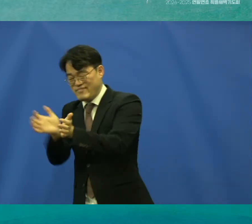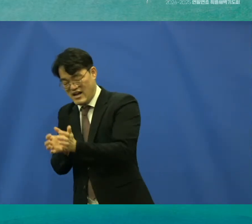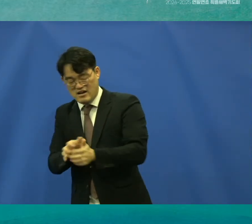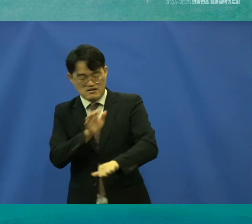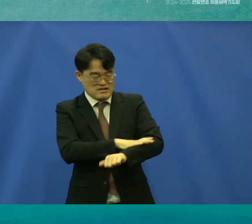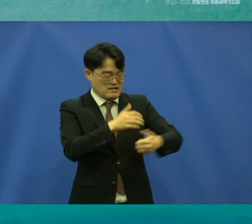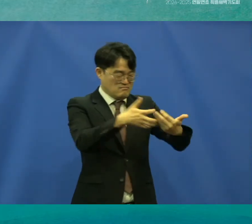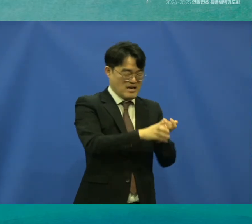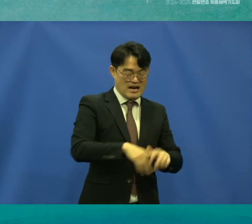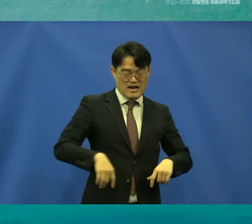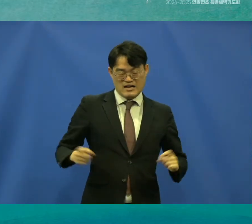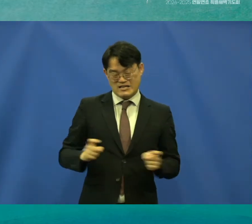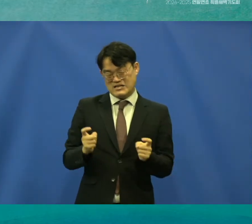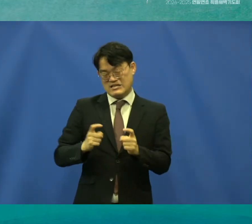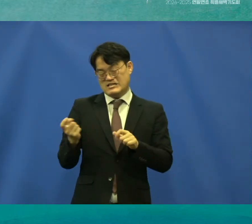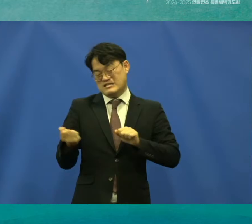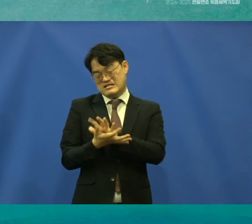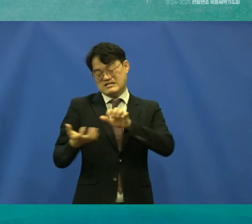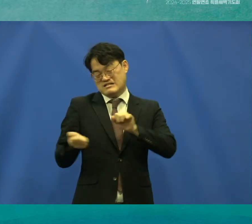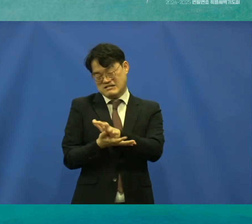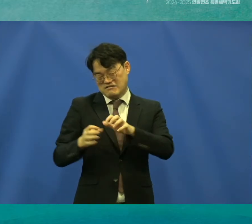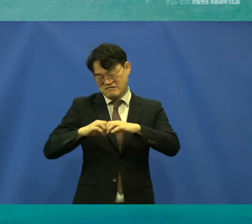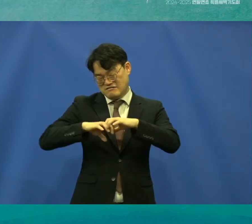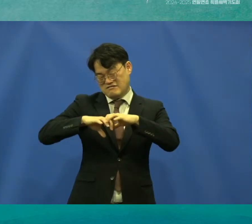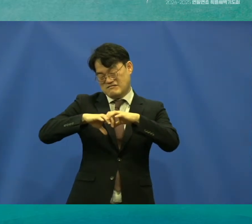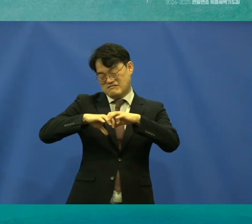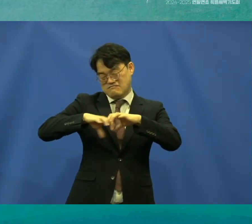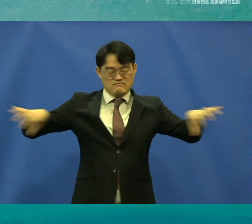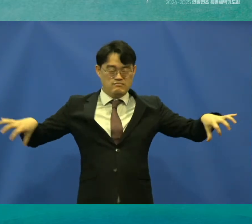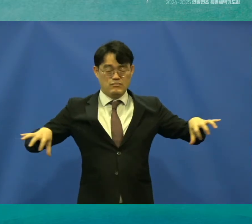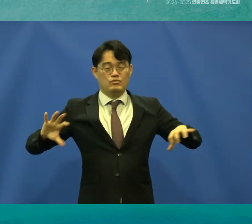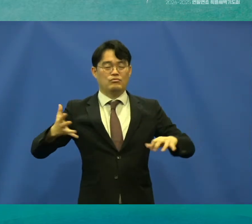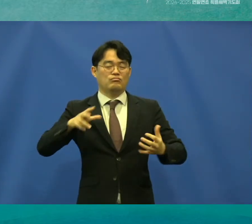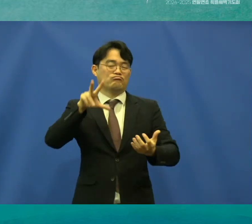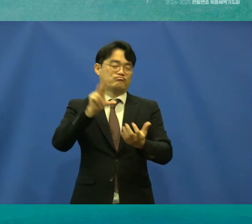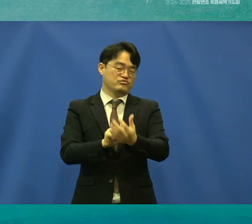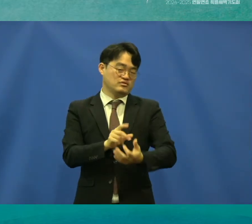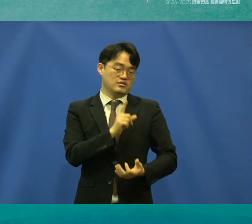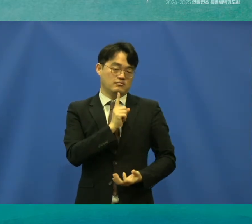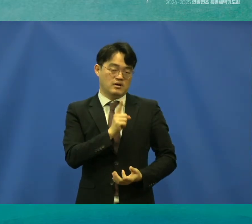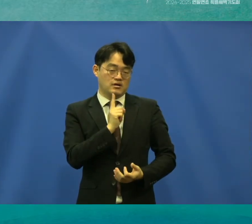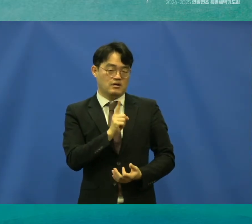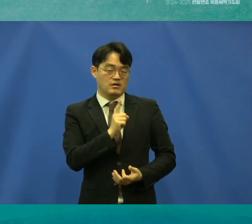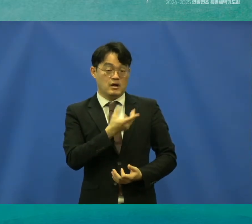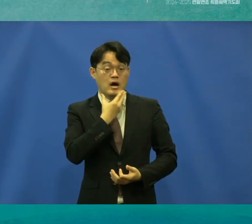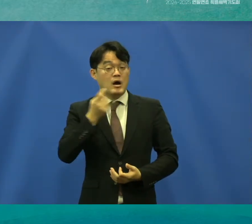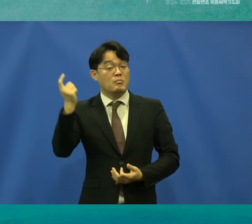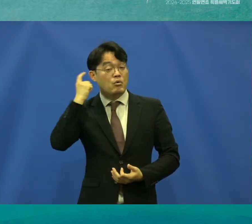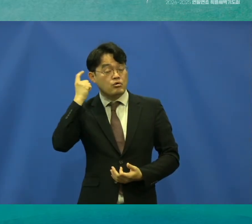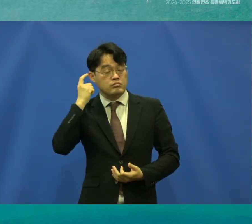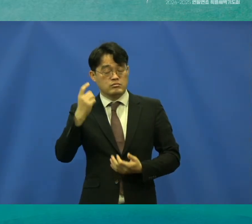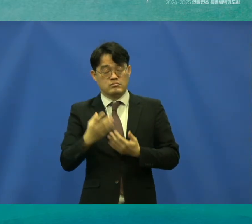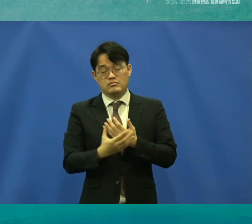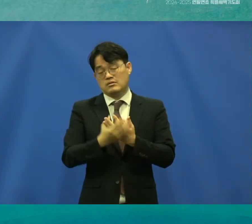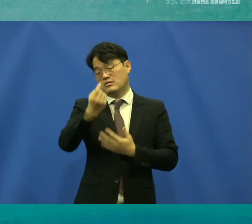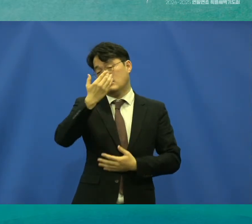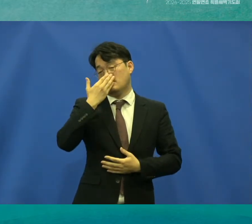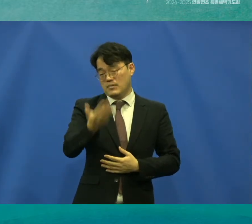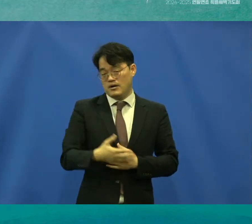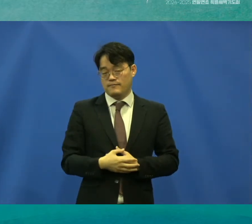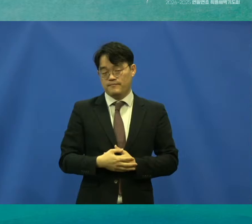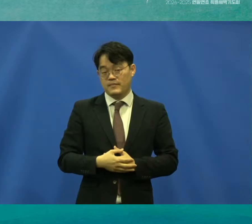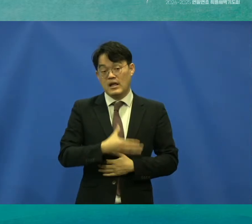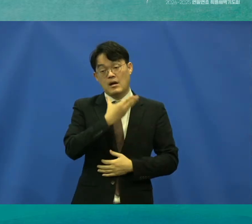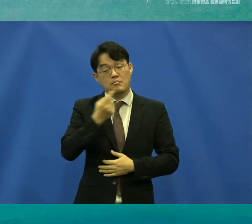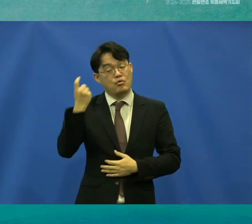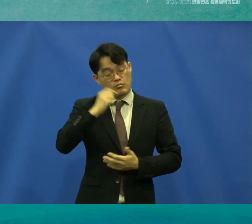돌아오면요, 보세요, 가축들도 다 살잖아요. 그러니까 사람이 회복되고 복음으로 우리가 변화되면